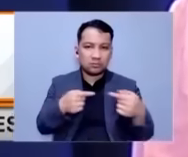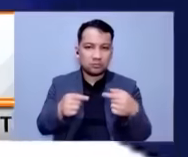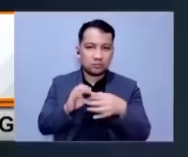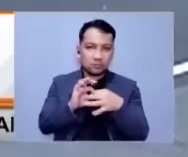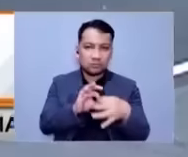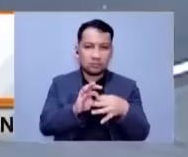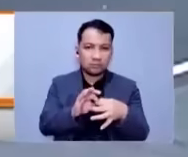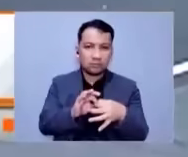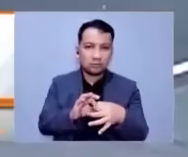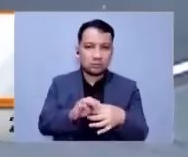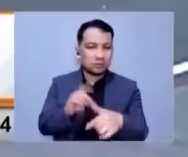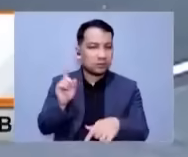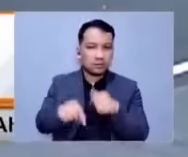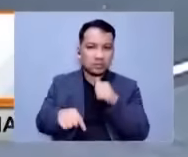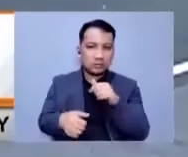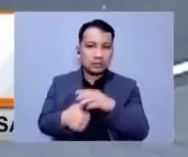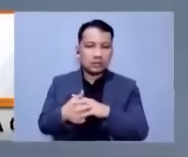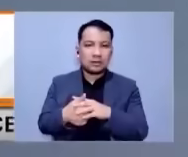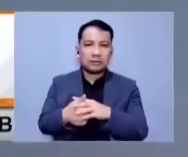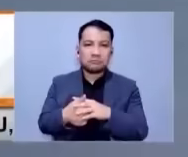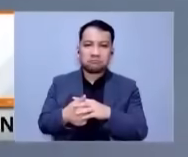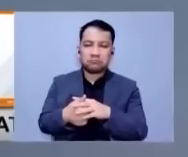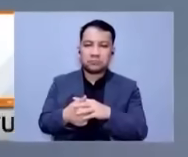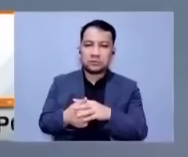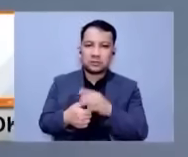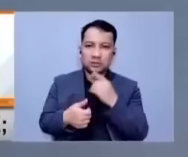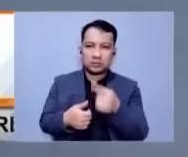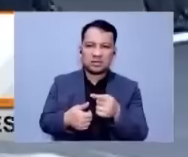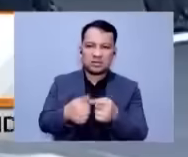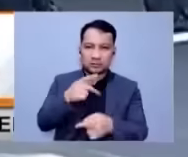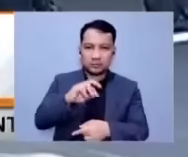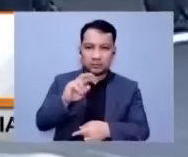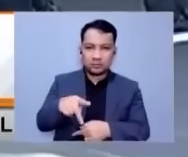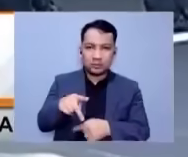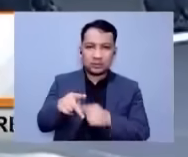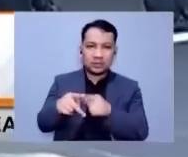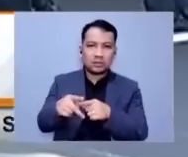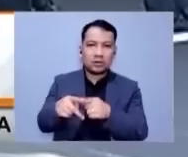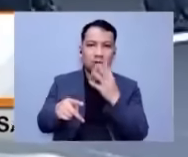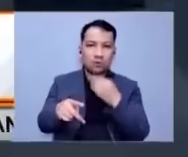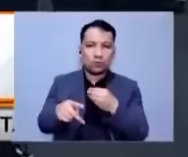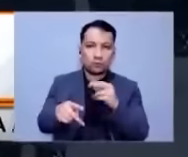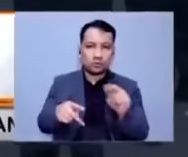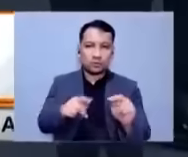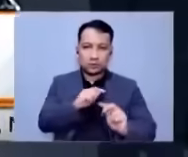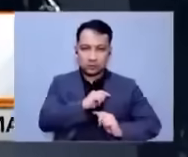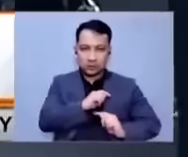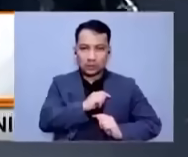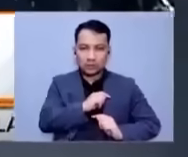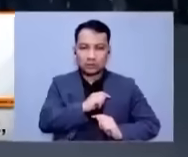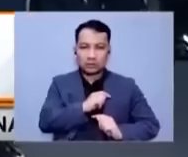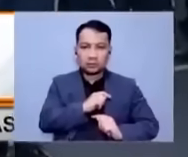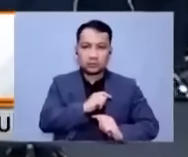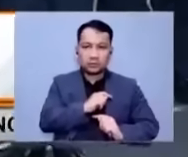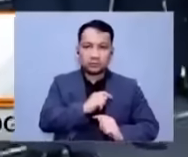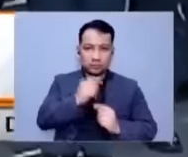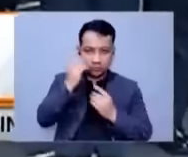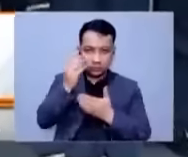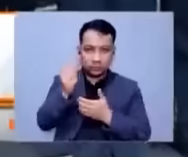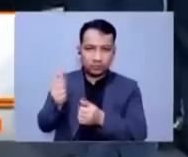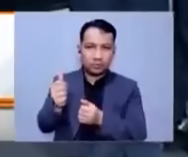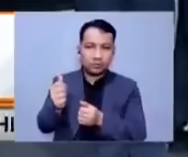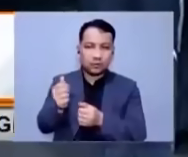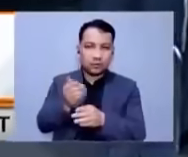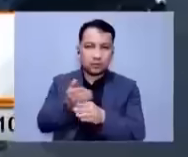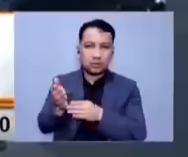them. Hindi rin kinumpirma ng Philippine National Police ang pahayag ni Trillanes, pero susunod lang daw sila sa mga direktiba